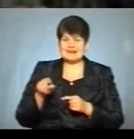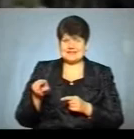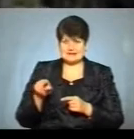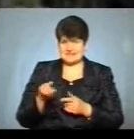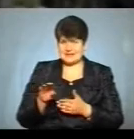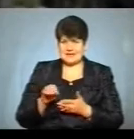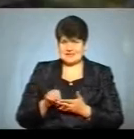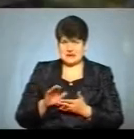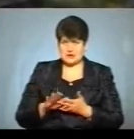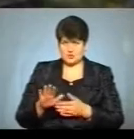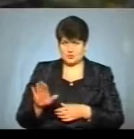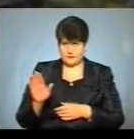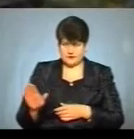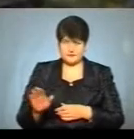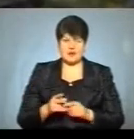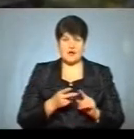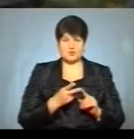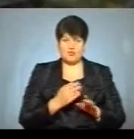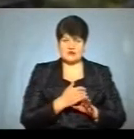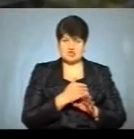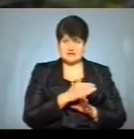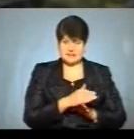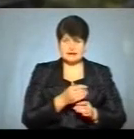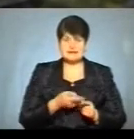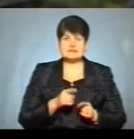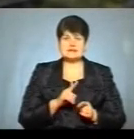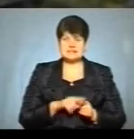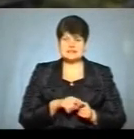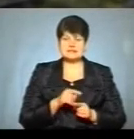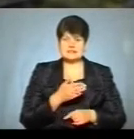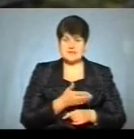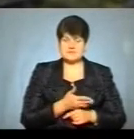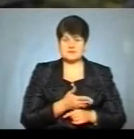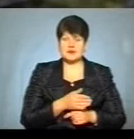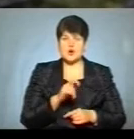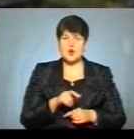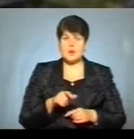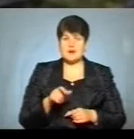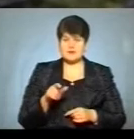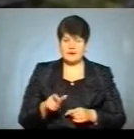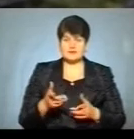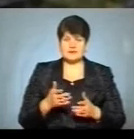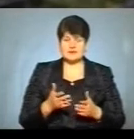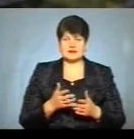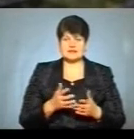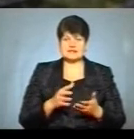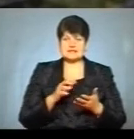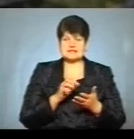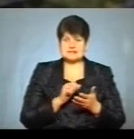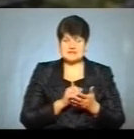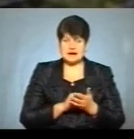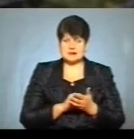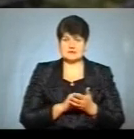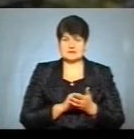суб'єктах господарської діяльності. І друга частина – це, власне, громадяни, які неформально зайняті у формальному